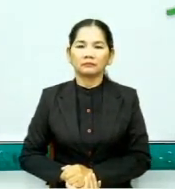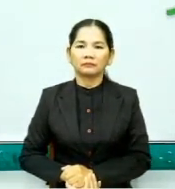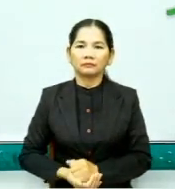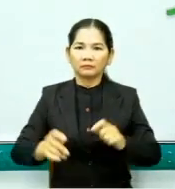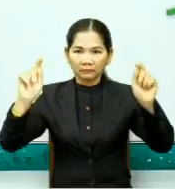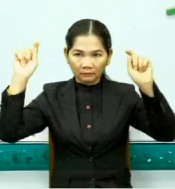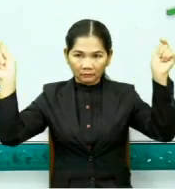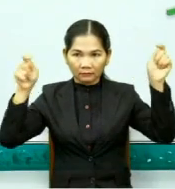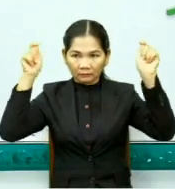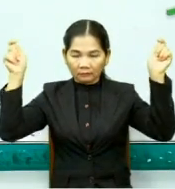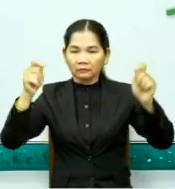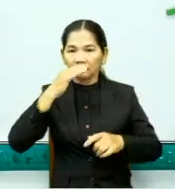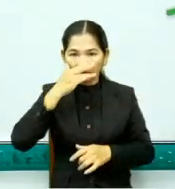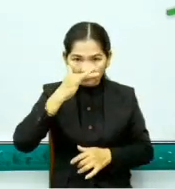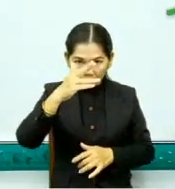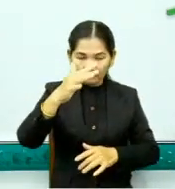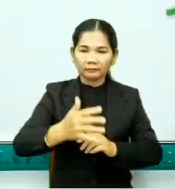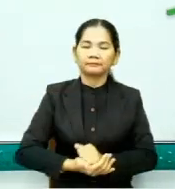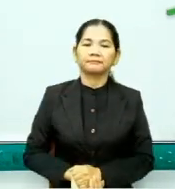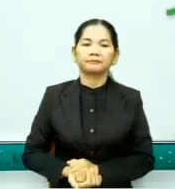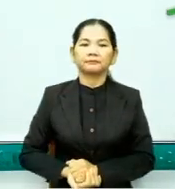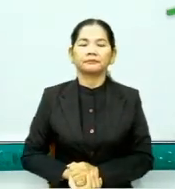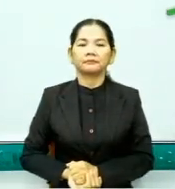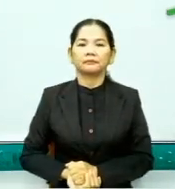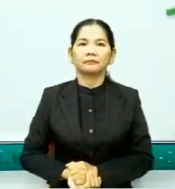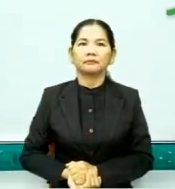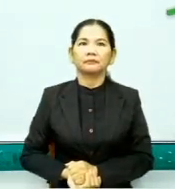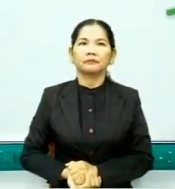Bón sạ mốt nỉ.